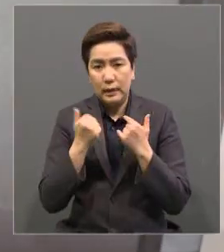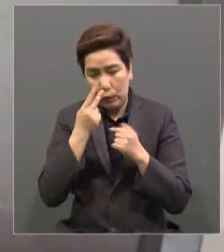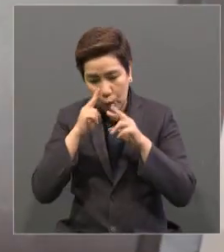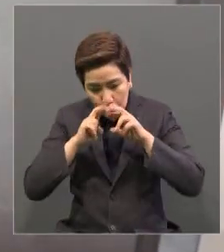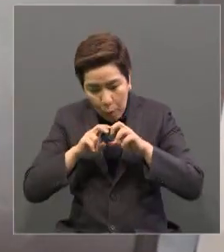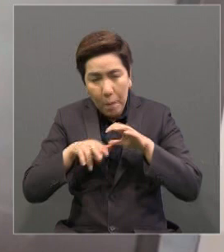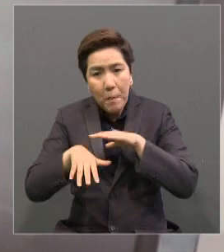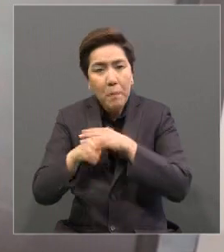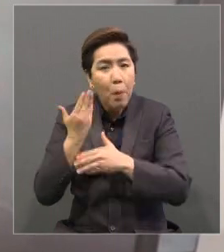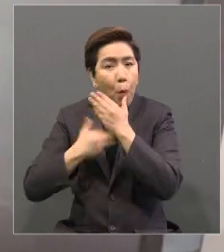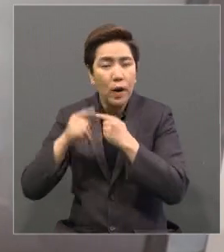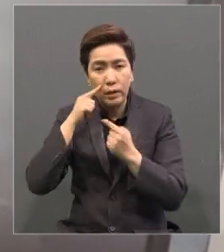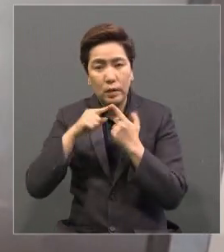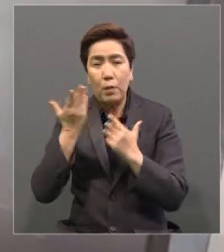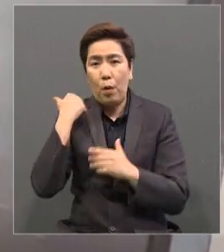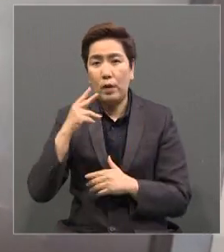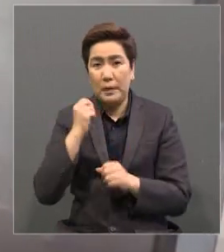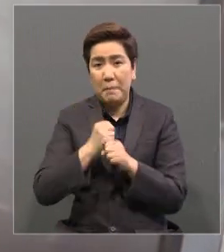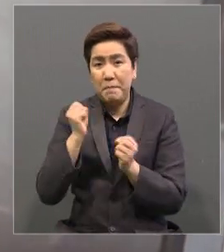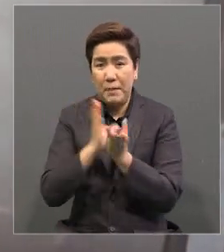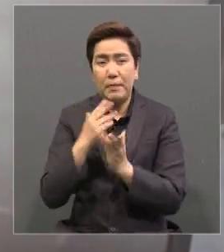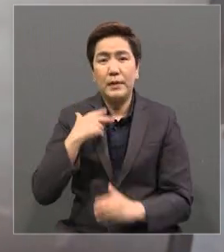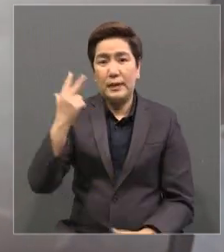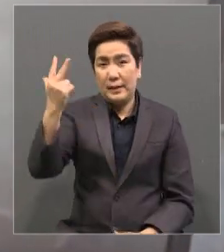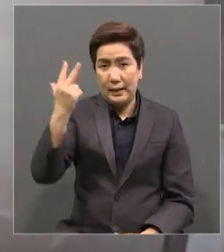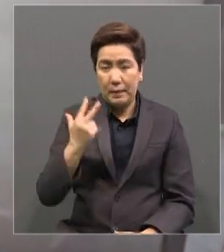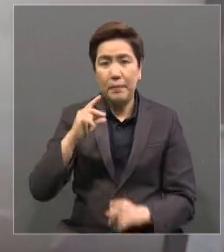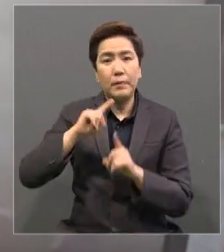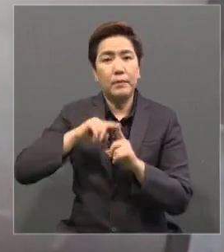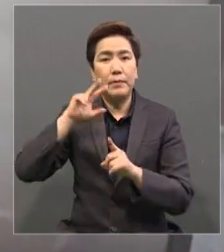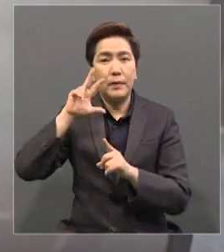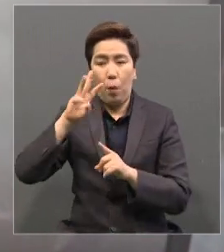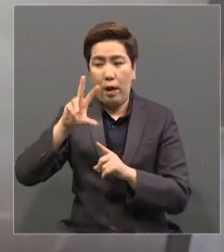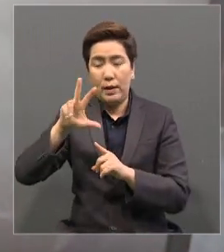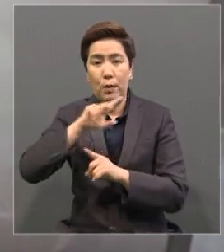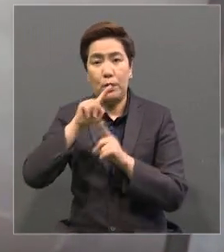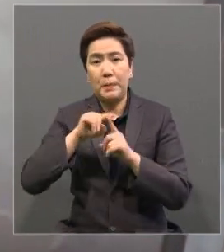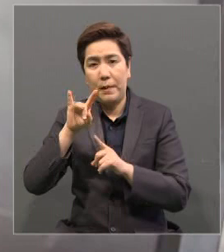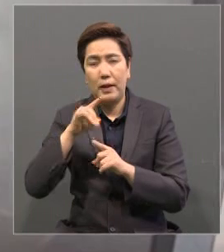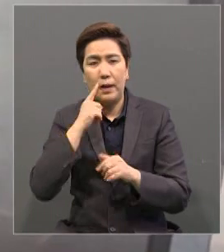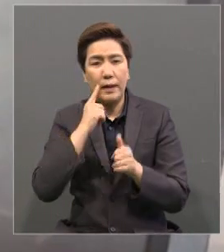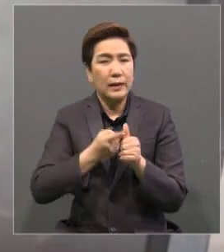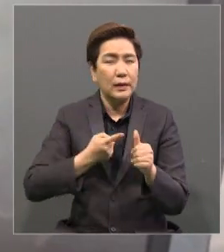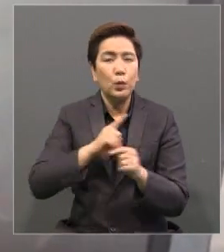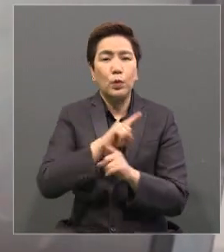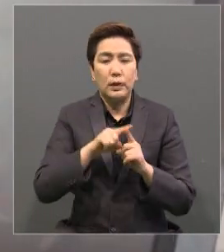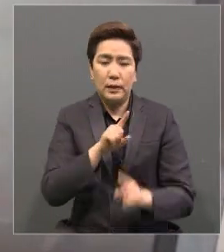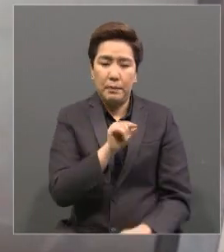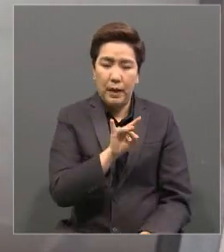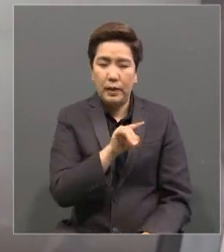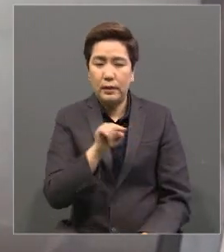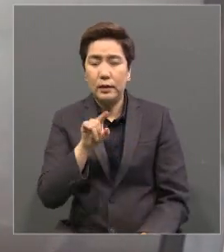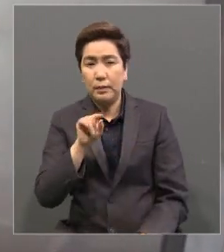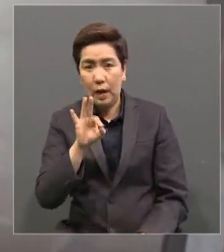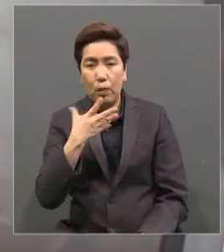ประวัติกลุ่มผู้ก่อเหตุเข้ามาไทยเมื่อวันที่8มีนาคมการก่อเหตุเนี่ยน่าจะเกิดช่วงวันที่28ถึง29